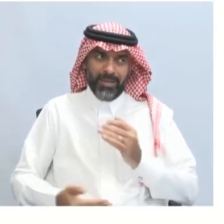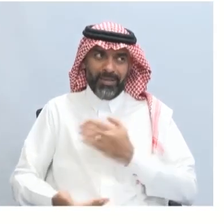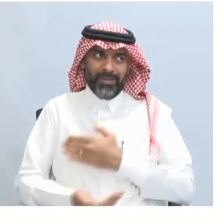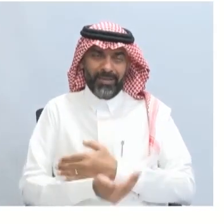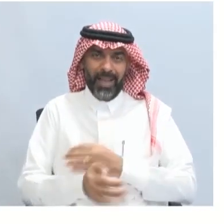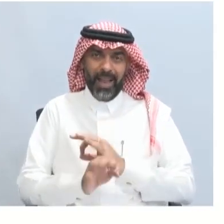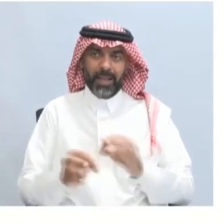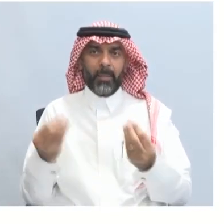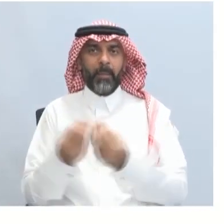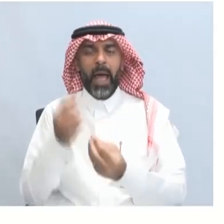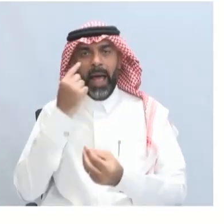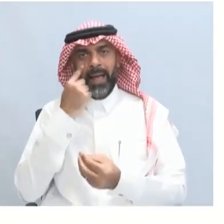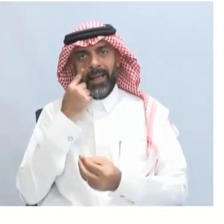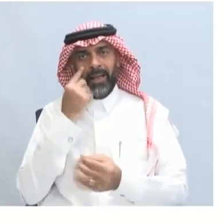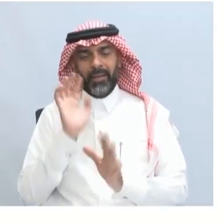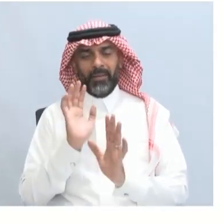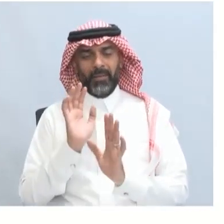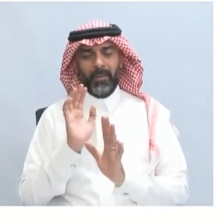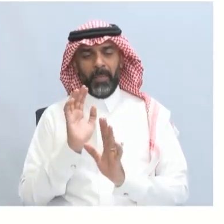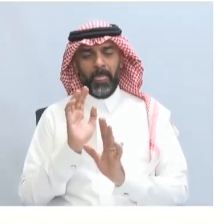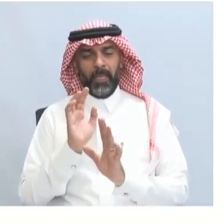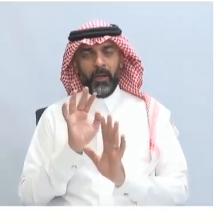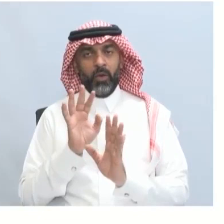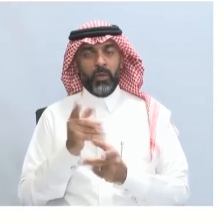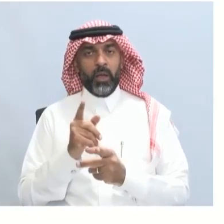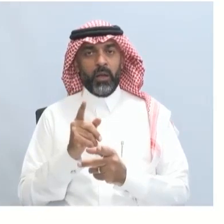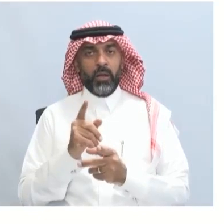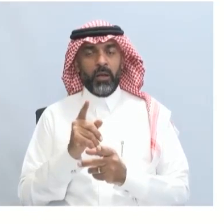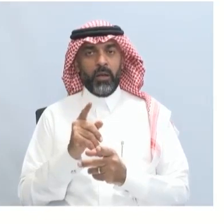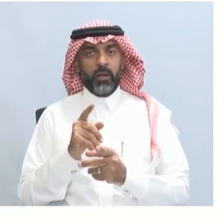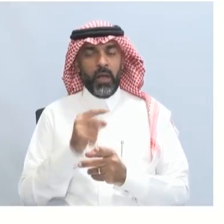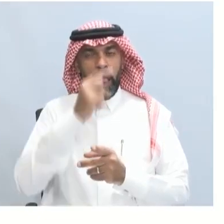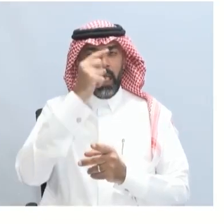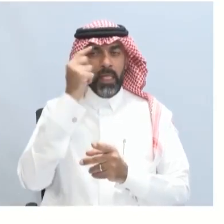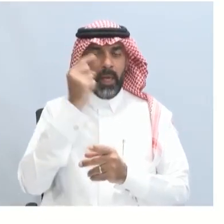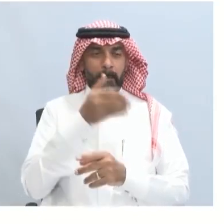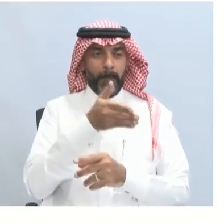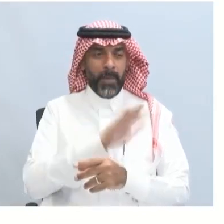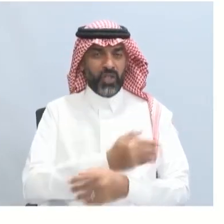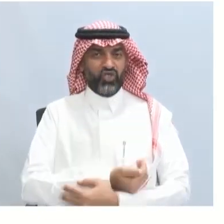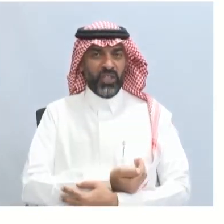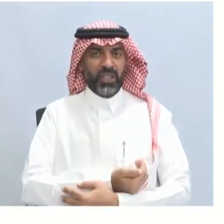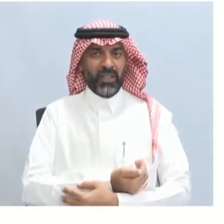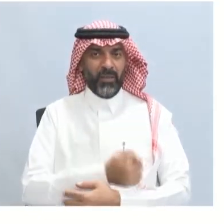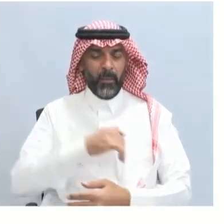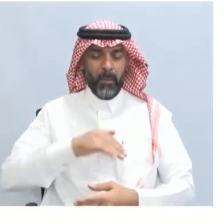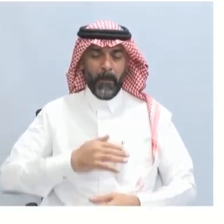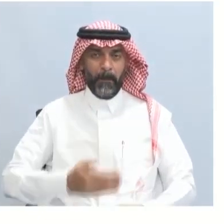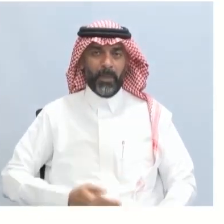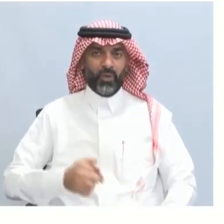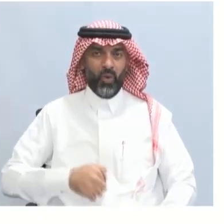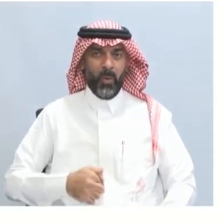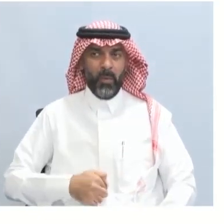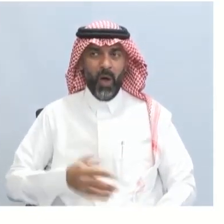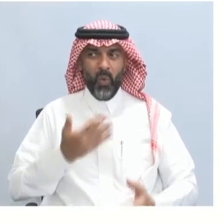الولاده مع الحياه وبالتالي اذا مات الجنين في بطن امه فان ما يثبت له يعتبر كان لم يكن